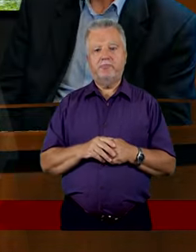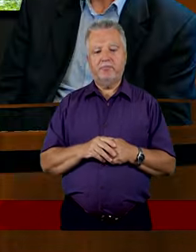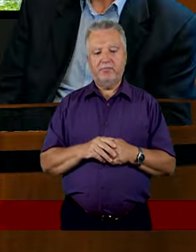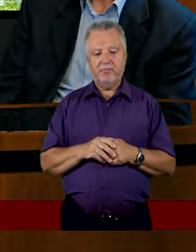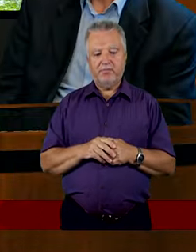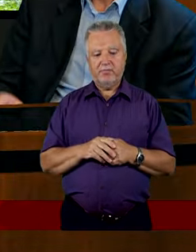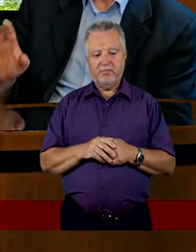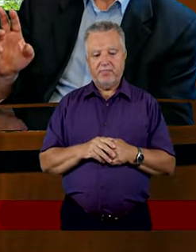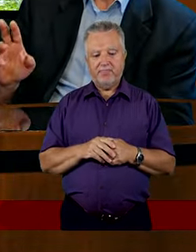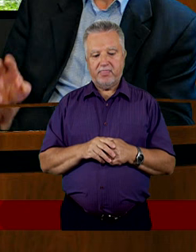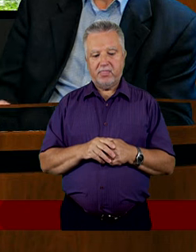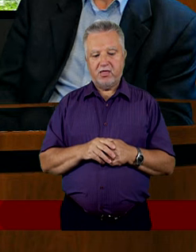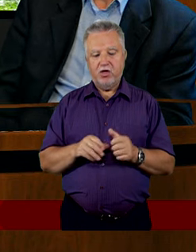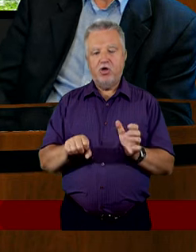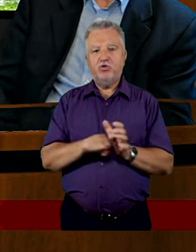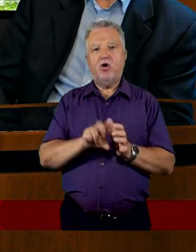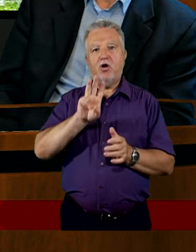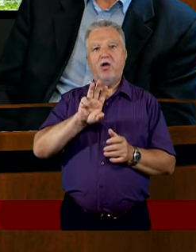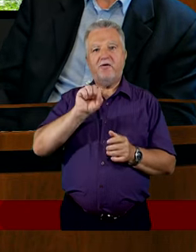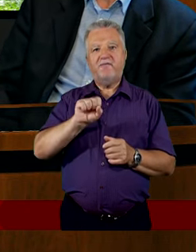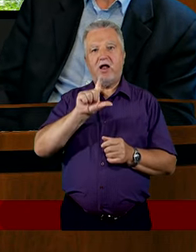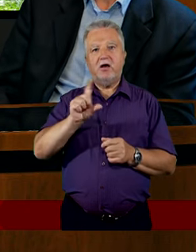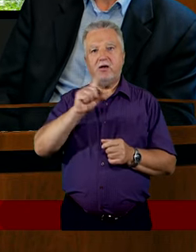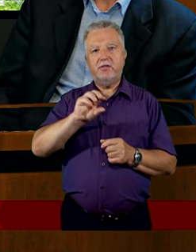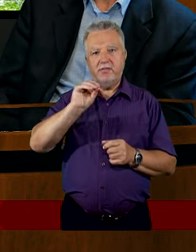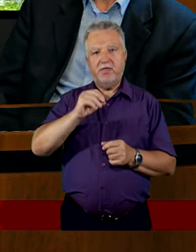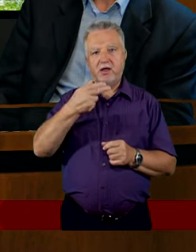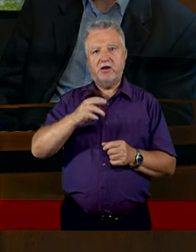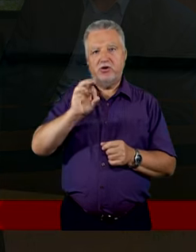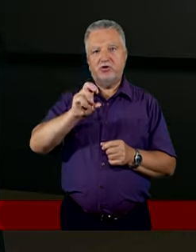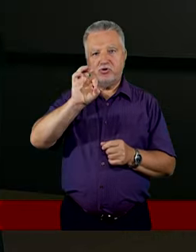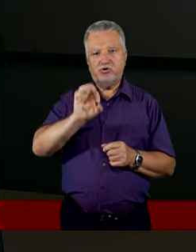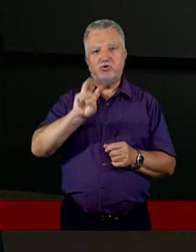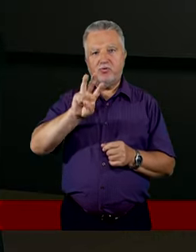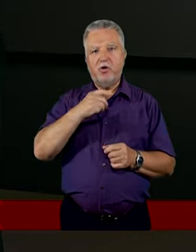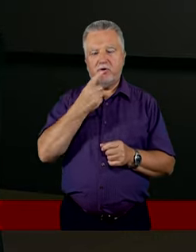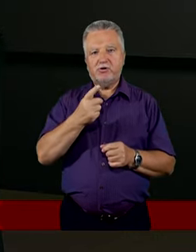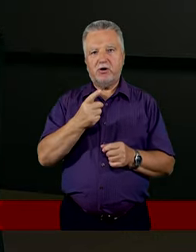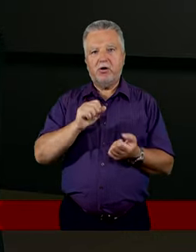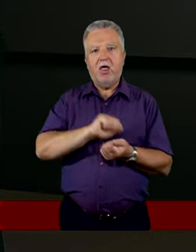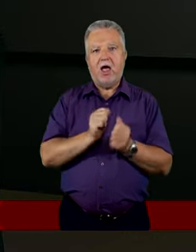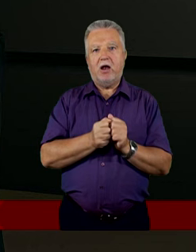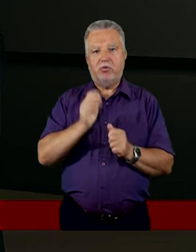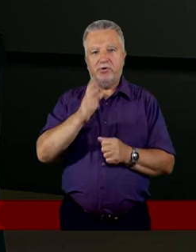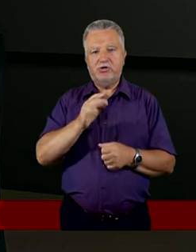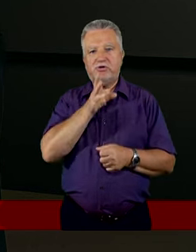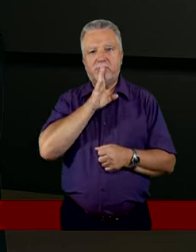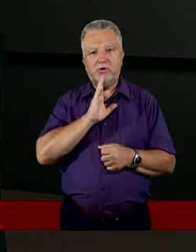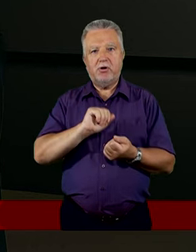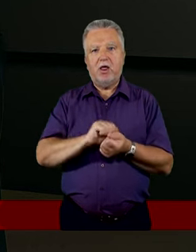Mm-hmm. Do Waldensów było powiedziane, albo będziecie misjonarzami, albo nie będziecie niczym. No